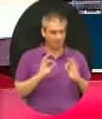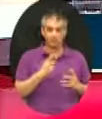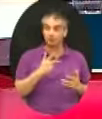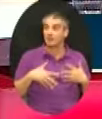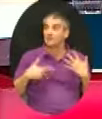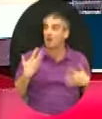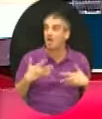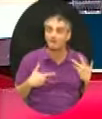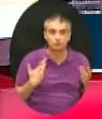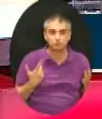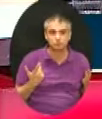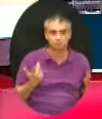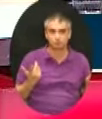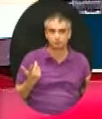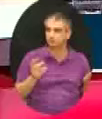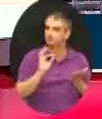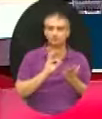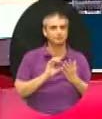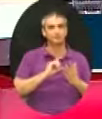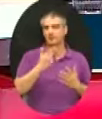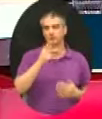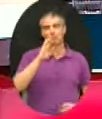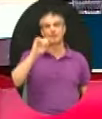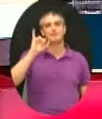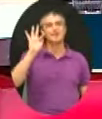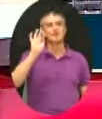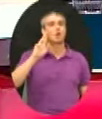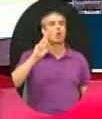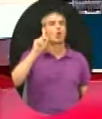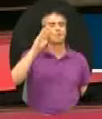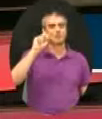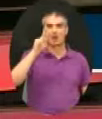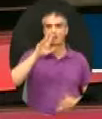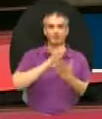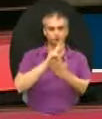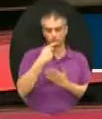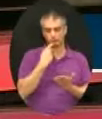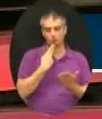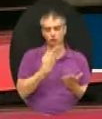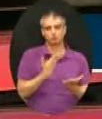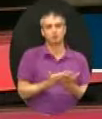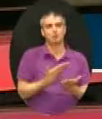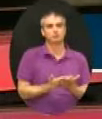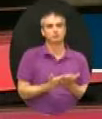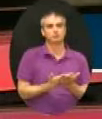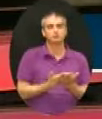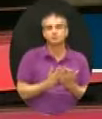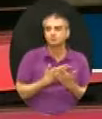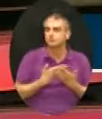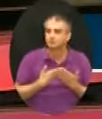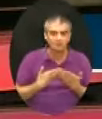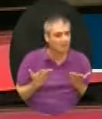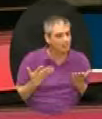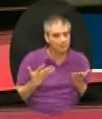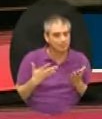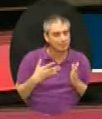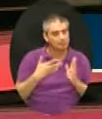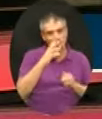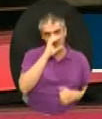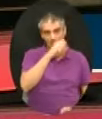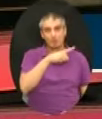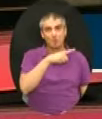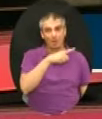רמת ההתלהבות, זה היה הטוקינג פוינט הכי בולט של מיט רומני ב-2012, והתוצאות מדברות בפני עצמם. אין אף מנתח